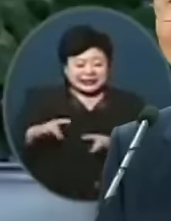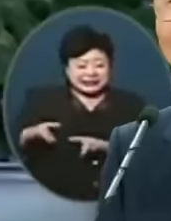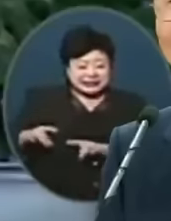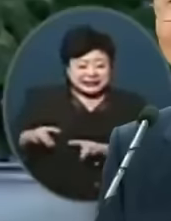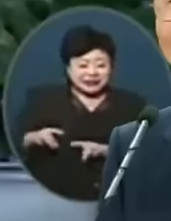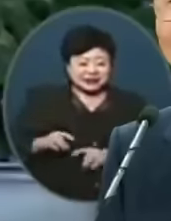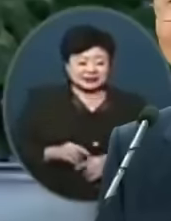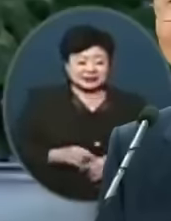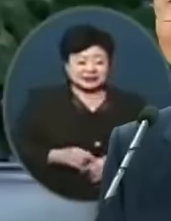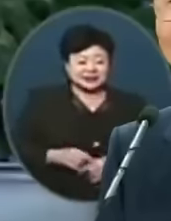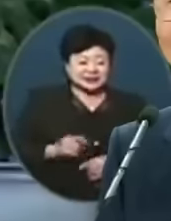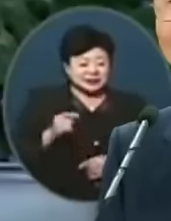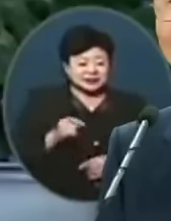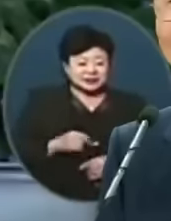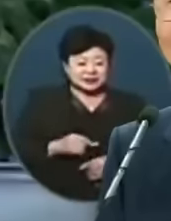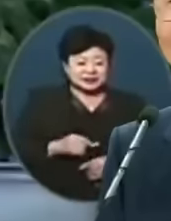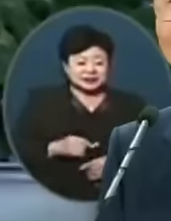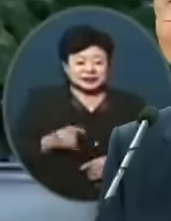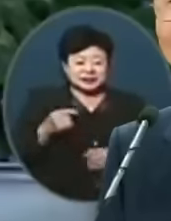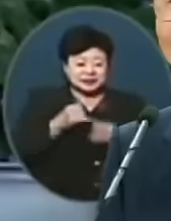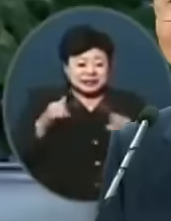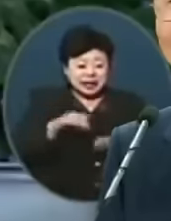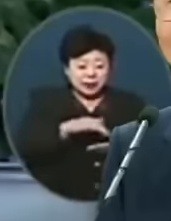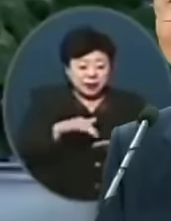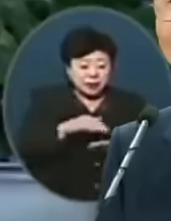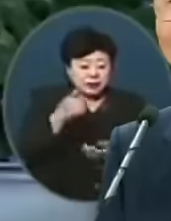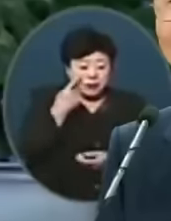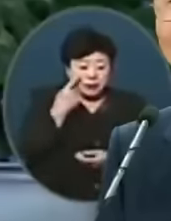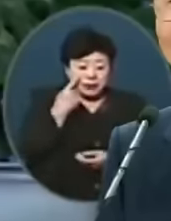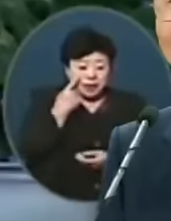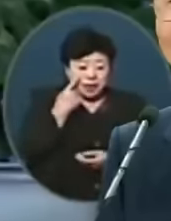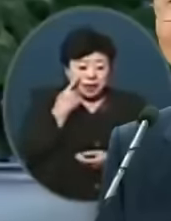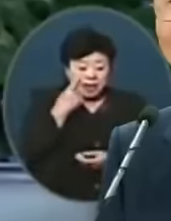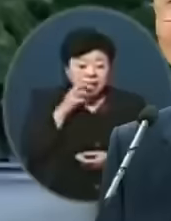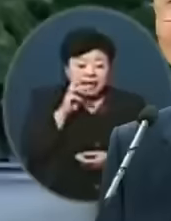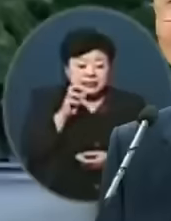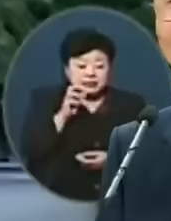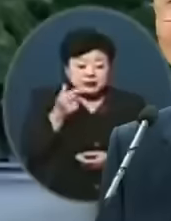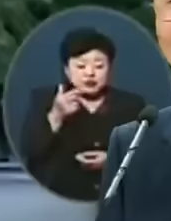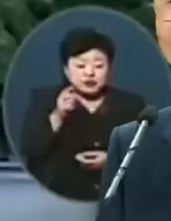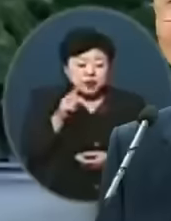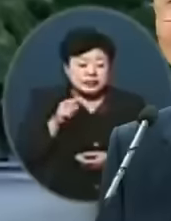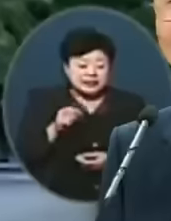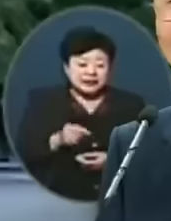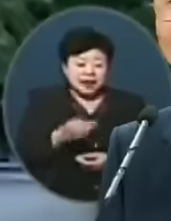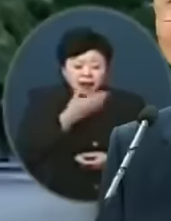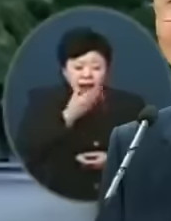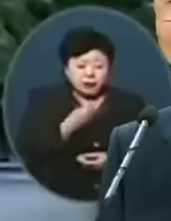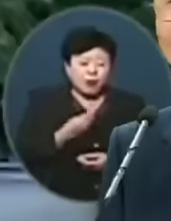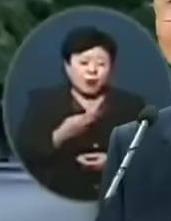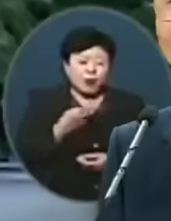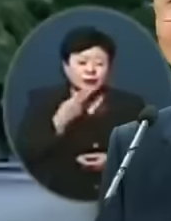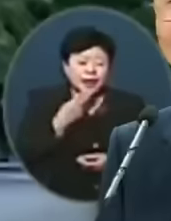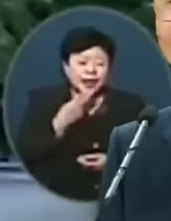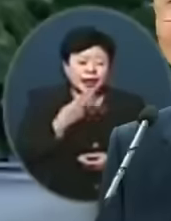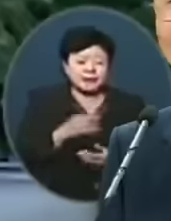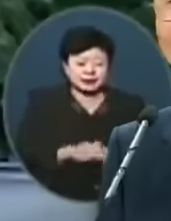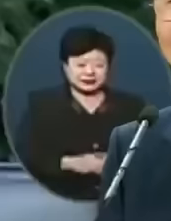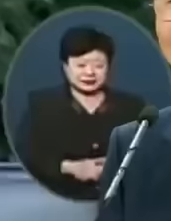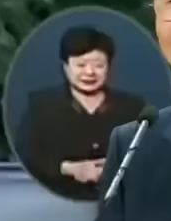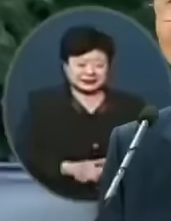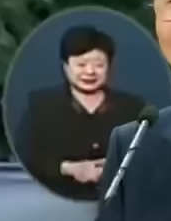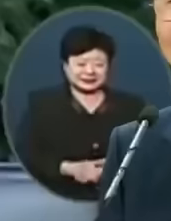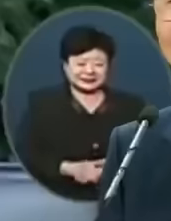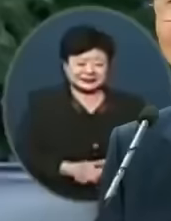대한신경정신의학회가 성인 1,000명을 대상으로 조사했는데 무려 36%가 행복하지 않다고